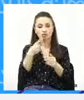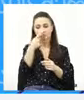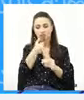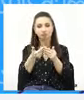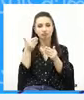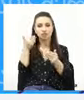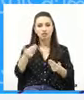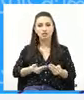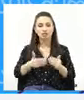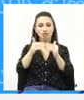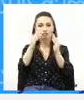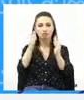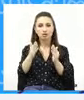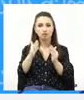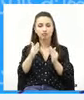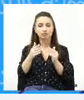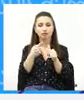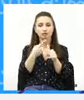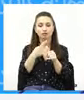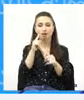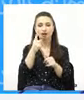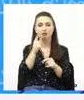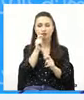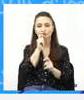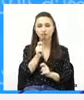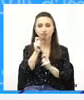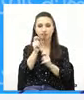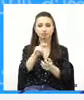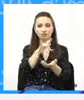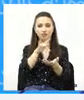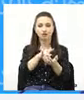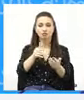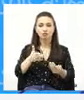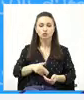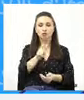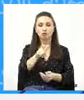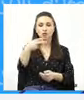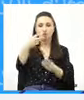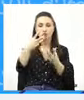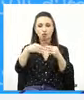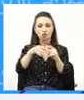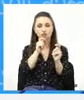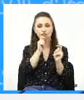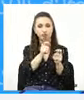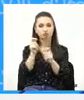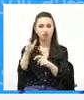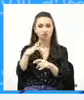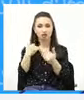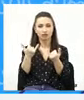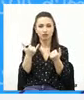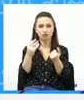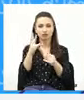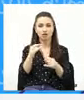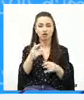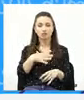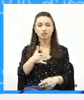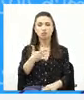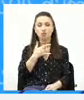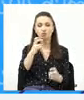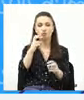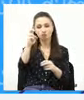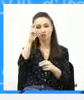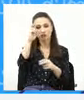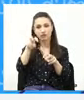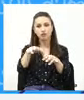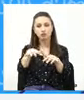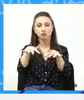კვირას საცხოვრებელი ფართების სიმბოლურ ფასად ერთლარად დედაქალაქში მცხოვრებ 20 ოჯახს გადავეცით. დღეს კი თბილისის მუნიციპალიტეტის